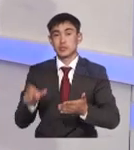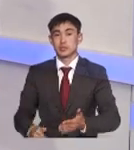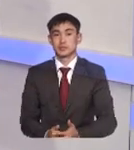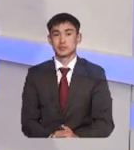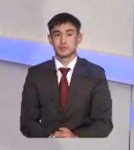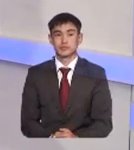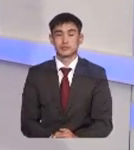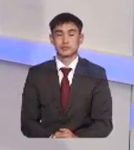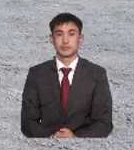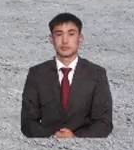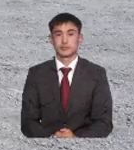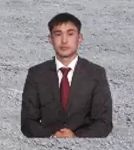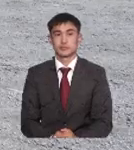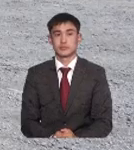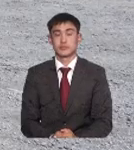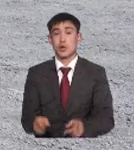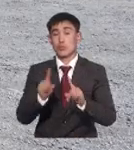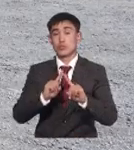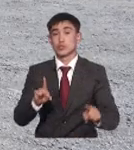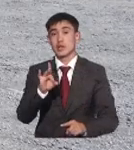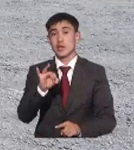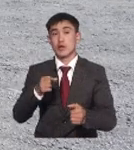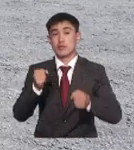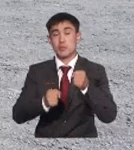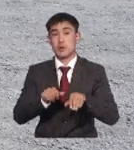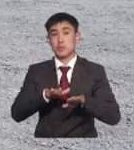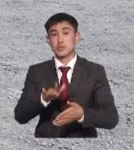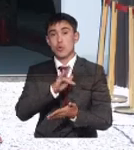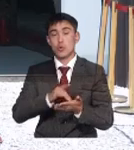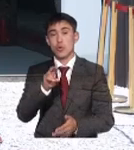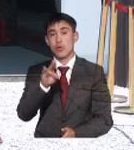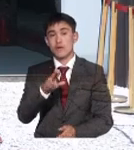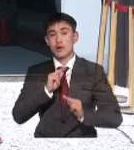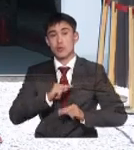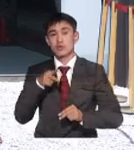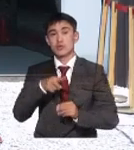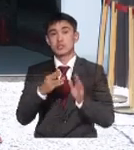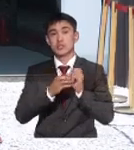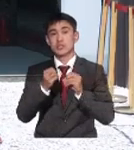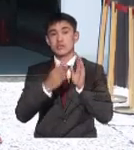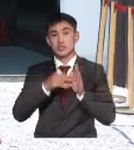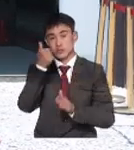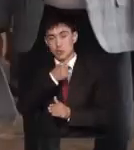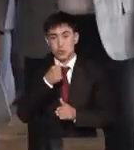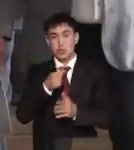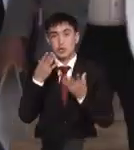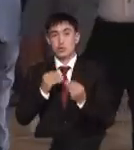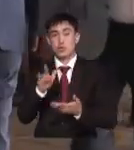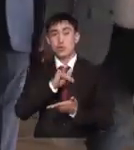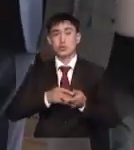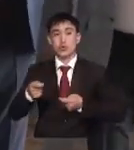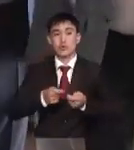Наш корреспондент музей ретроавтомобилей расположенный в городе Кона ев работает с 2019 года ко Дню города